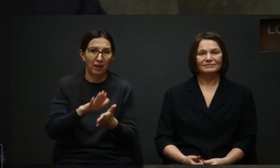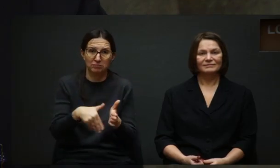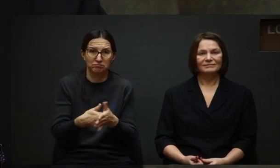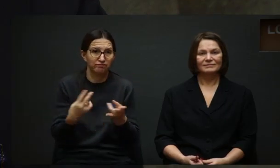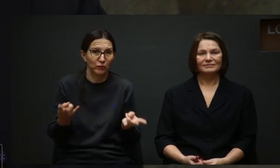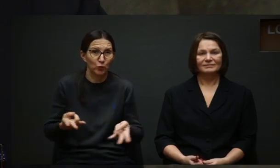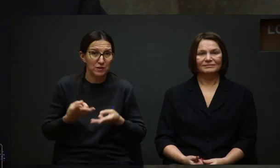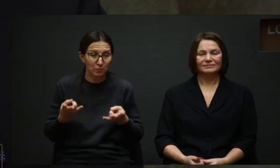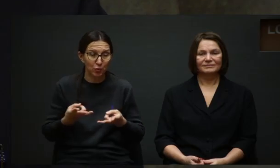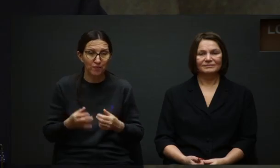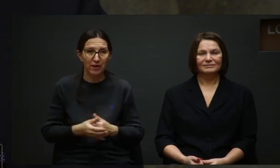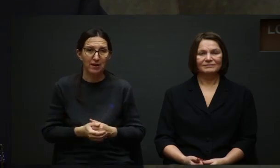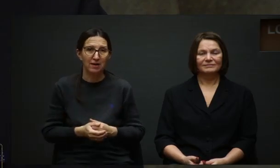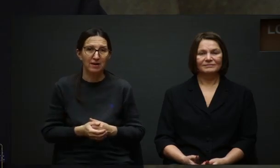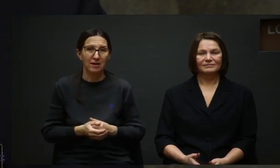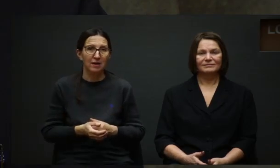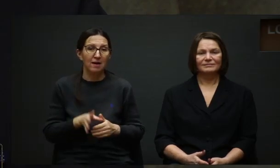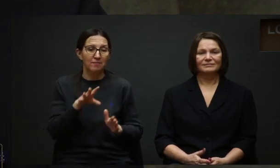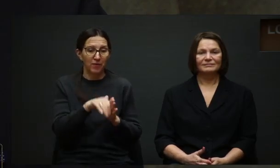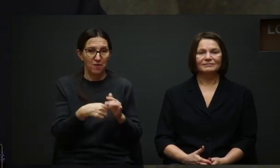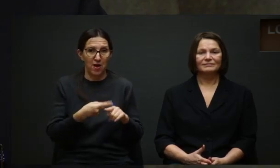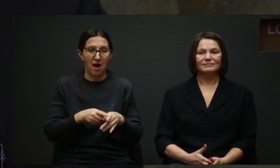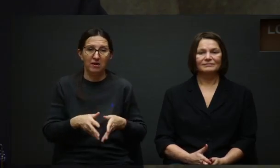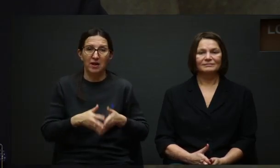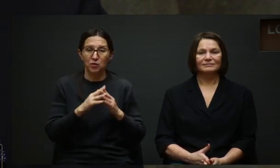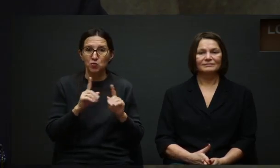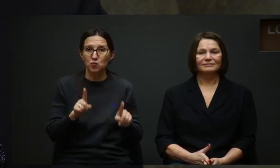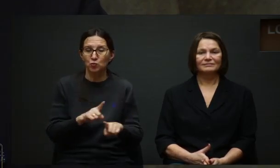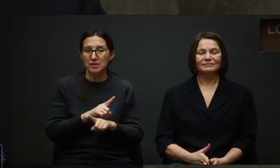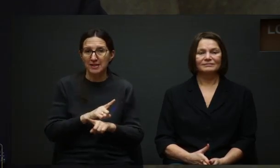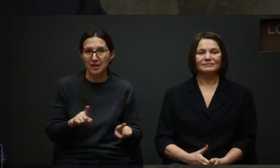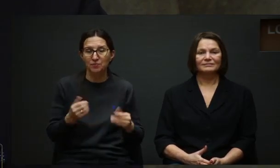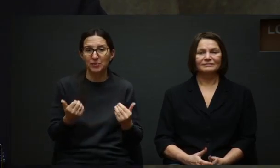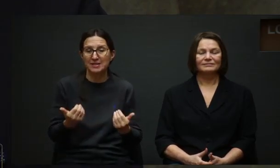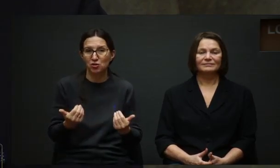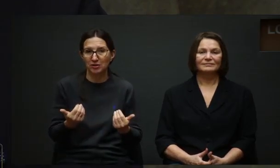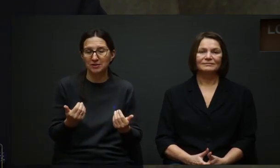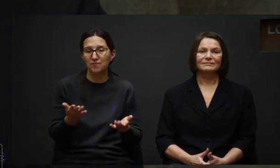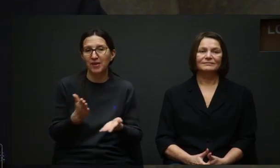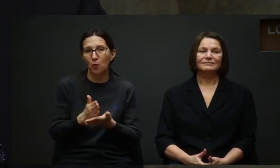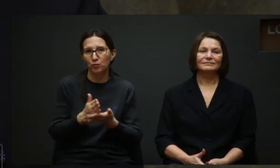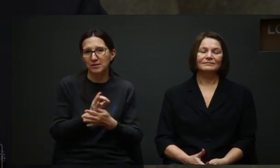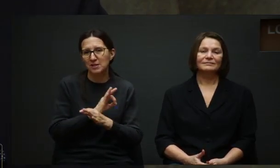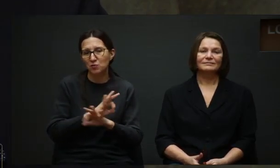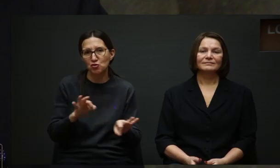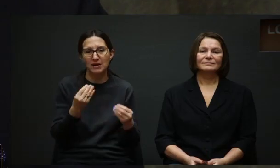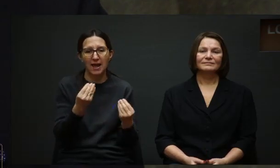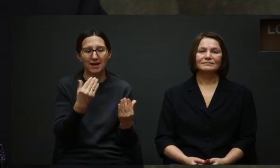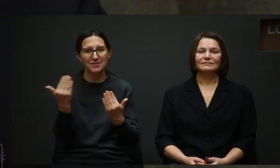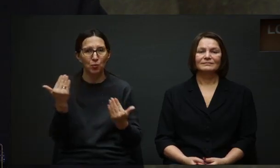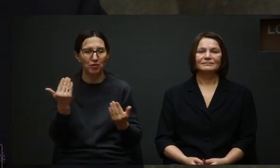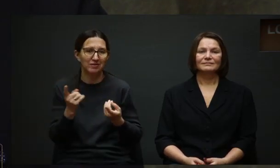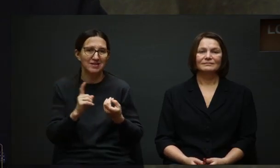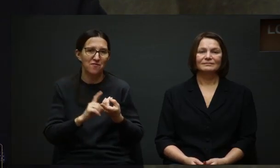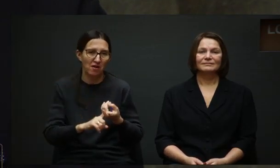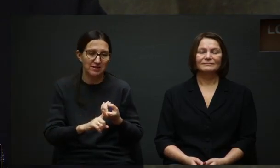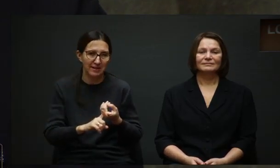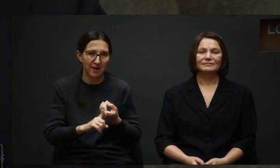сейчас, в котором и сейчас находятся замечательные экспонаты, связанные